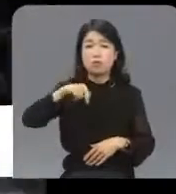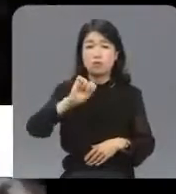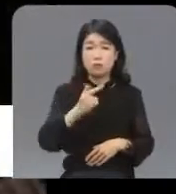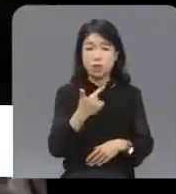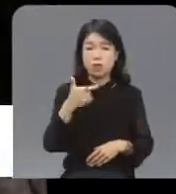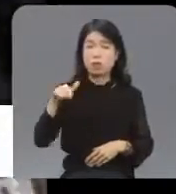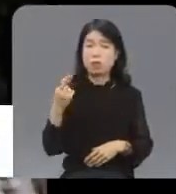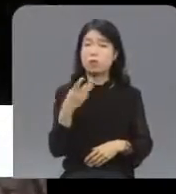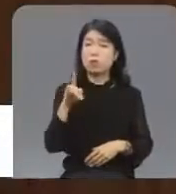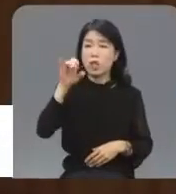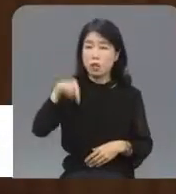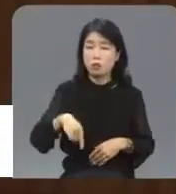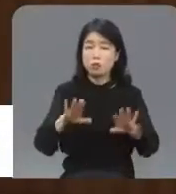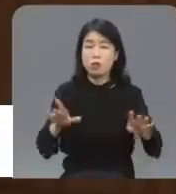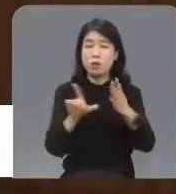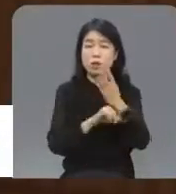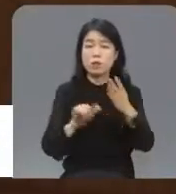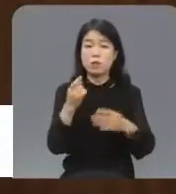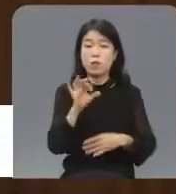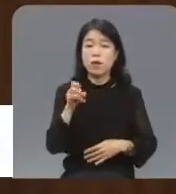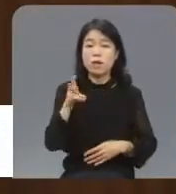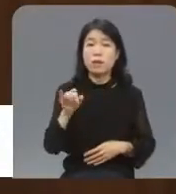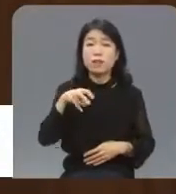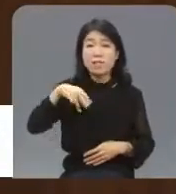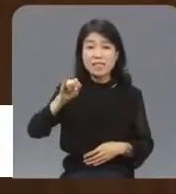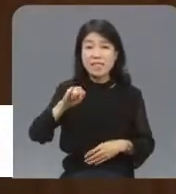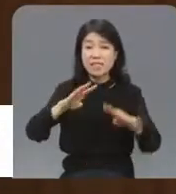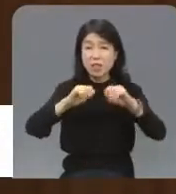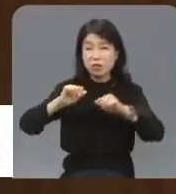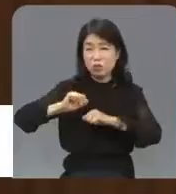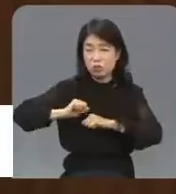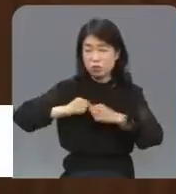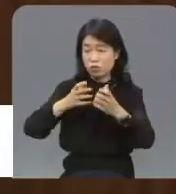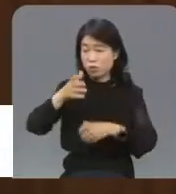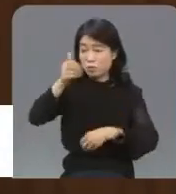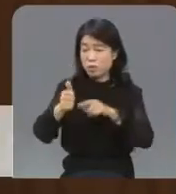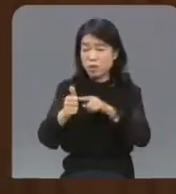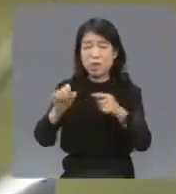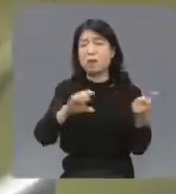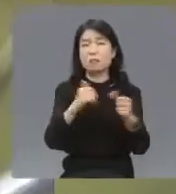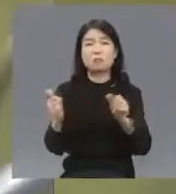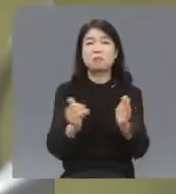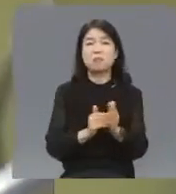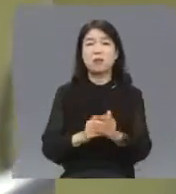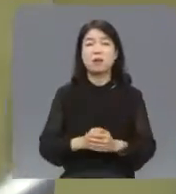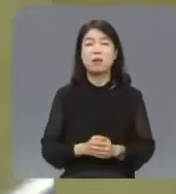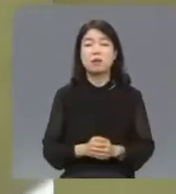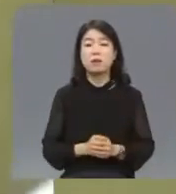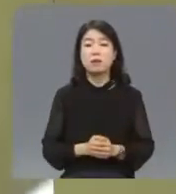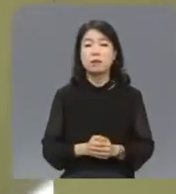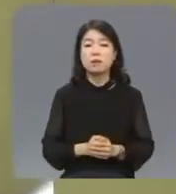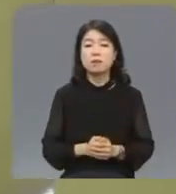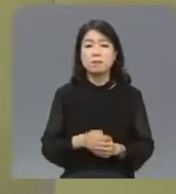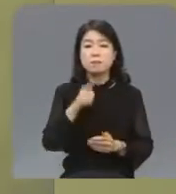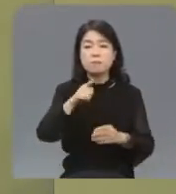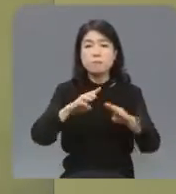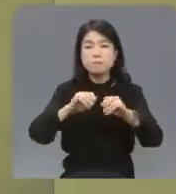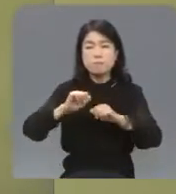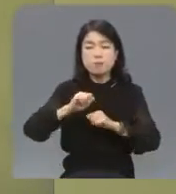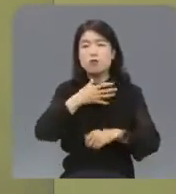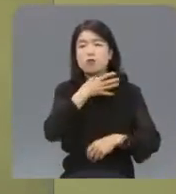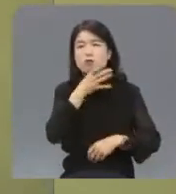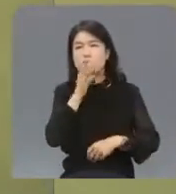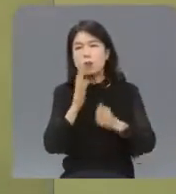씨에 이어 올해 4월 황영시 당시 육군참모차장까지 사망했습니다. 이성 계엄사령관은